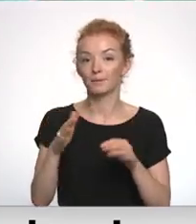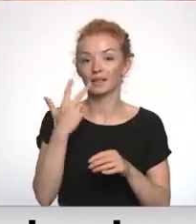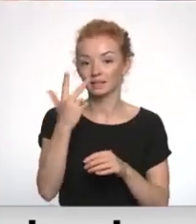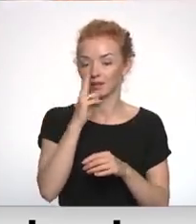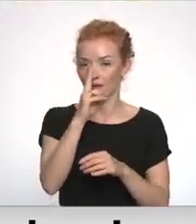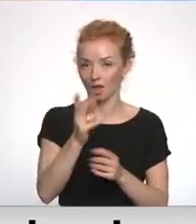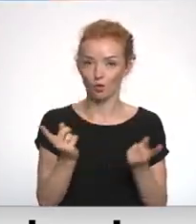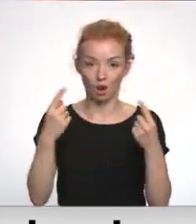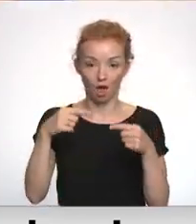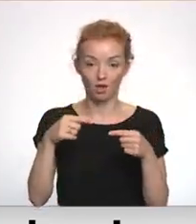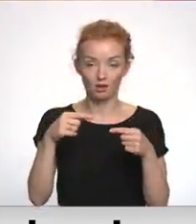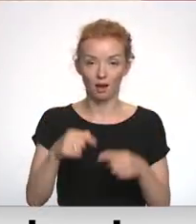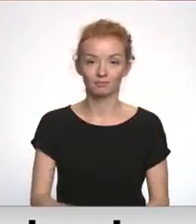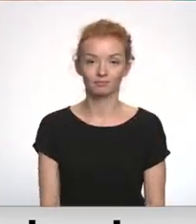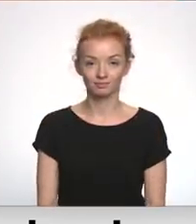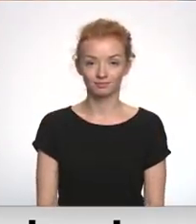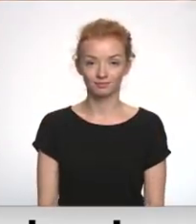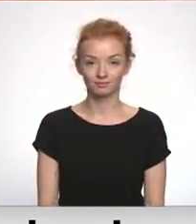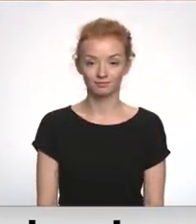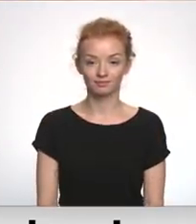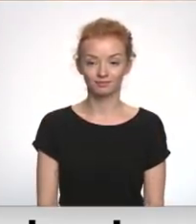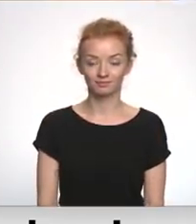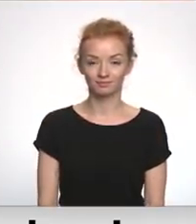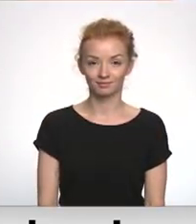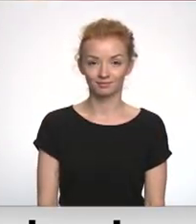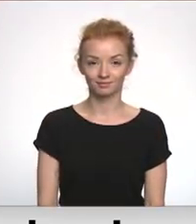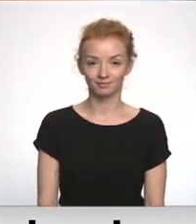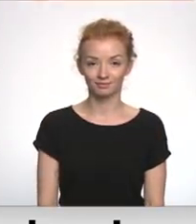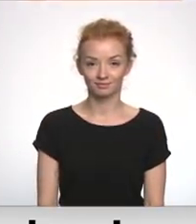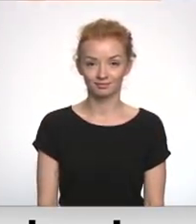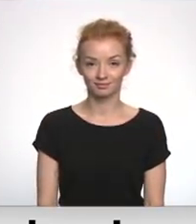3 nedēļu laikā. Ieva Benefelda, Alans Peršivits, Ivo Peršivits, Skrundas televīzija.